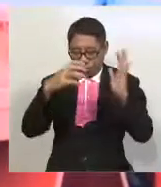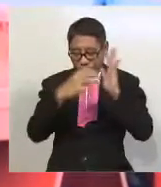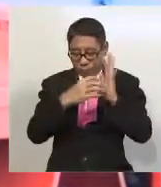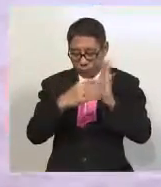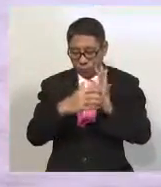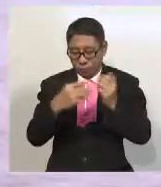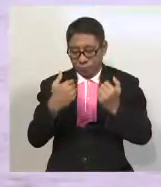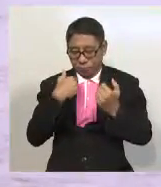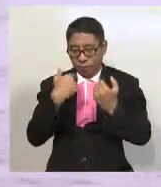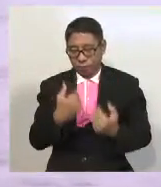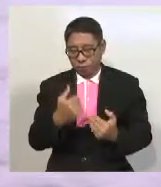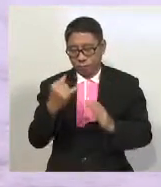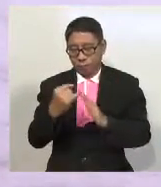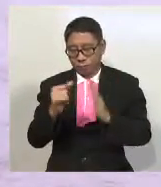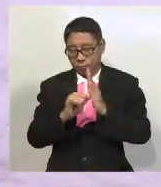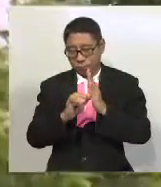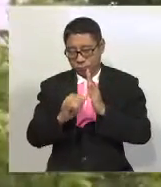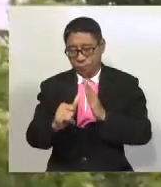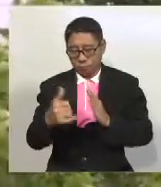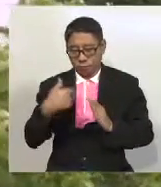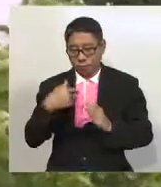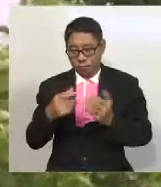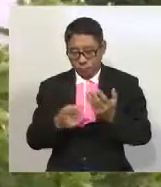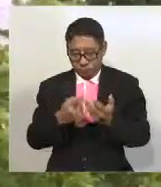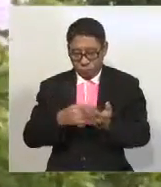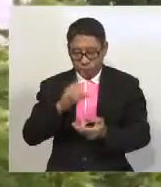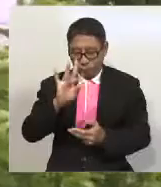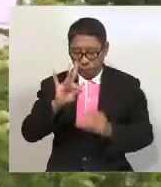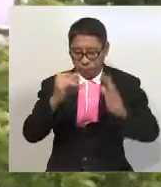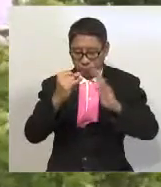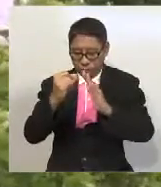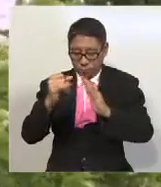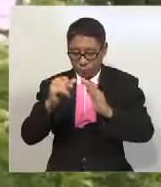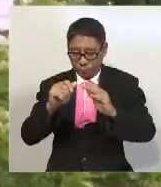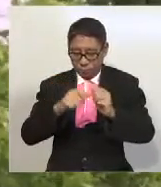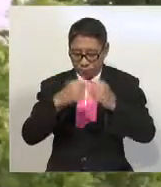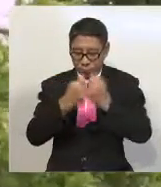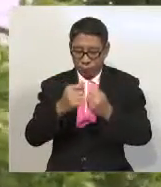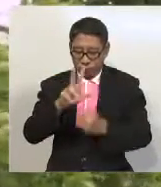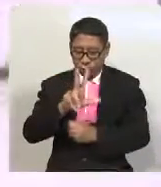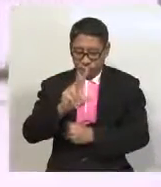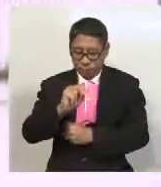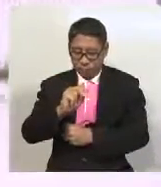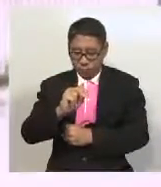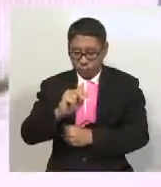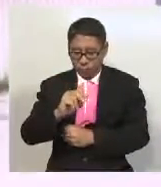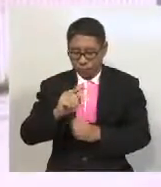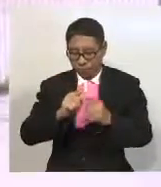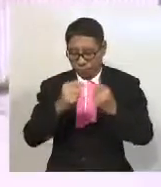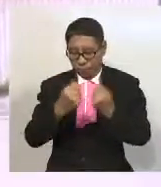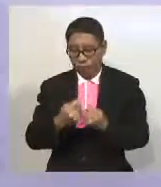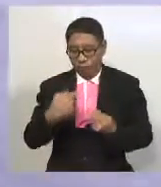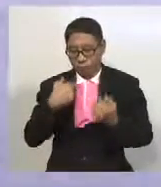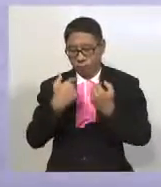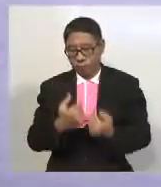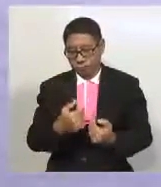ตรภูมิซึ่งจังหวัดยะโสธรมีจำนวน8อำเภอ53ตำบล424หมู่บ้